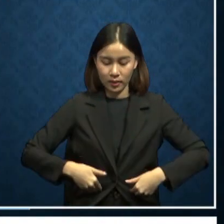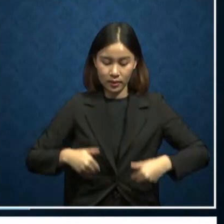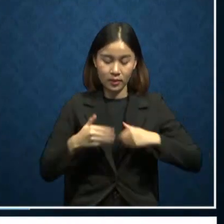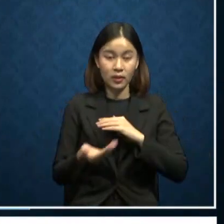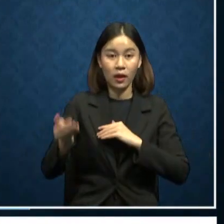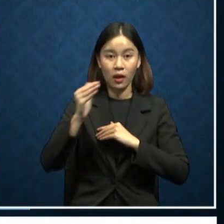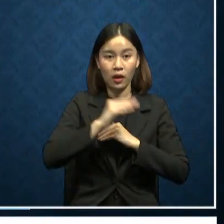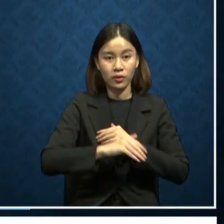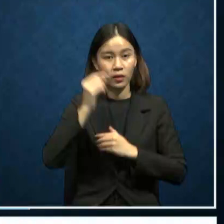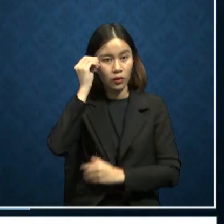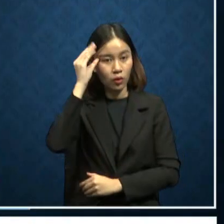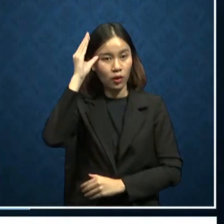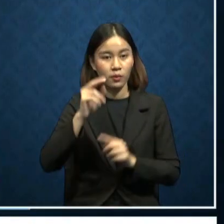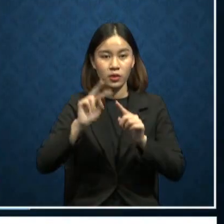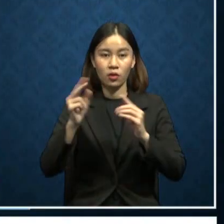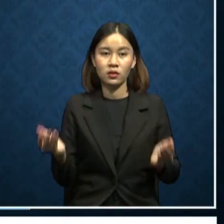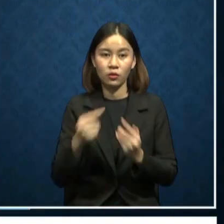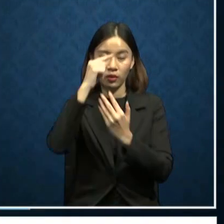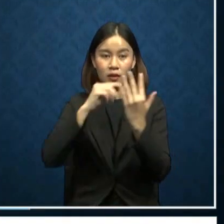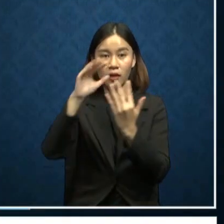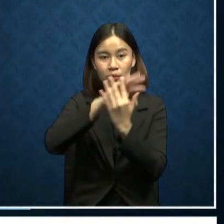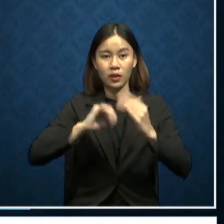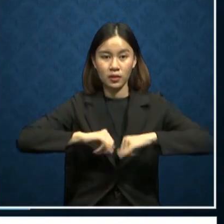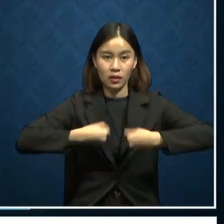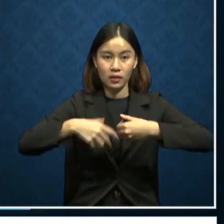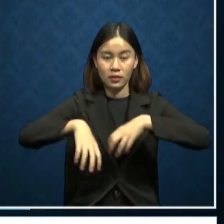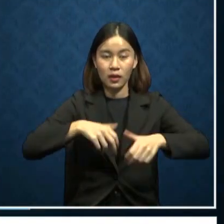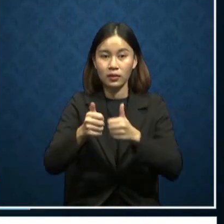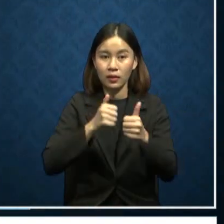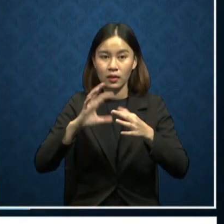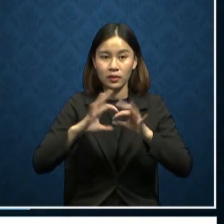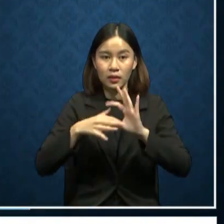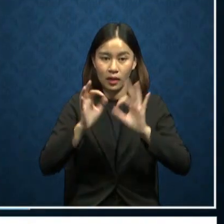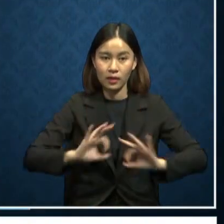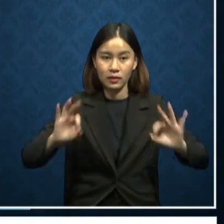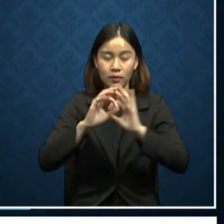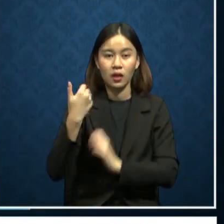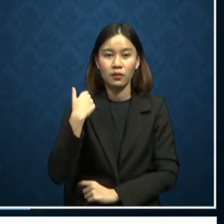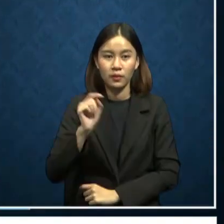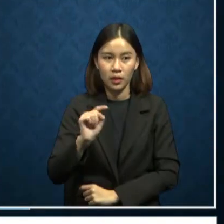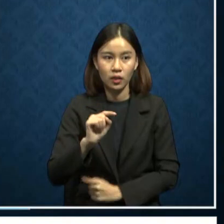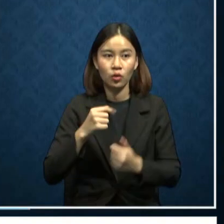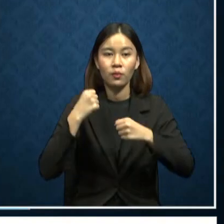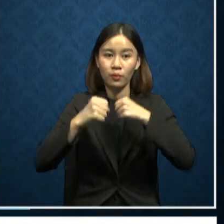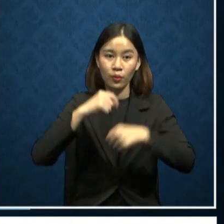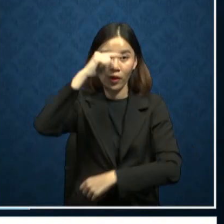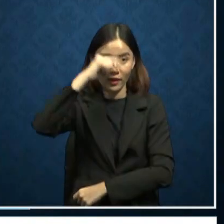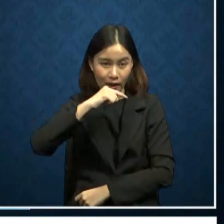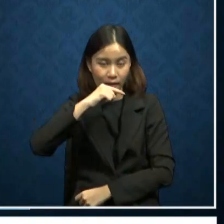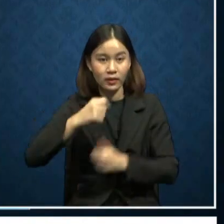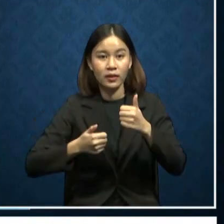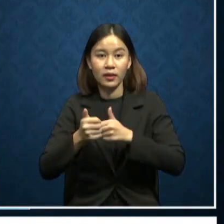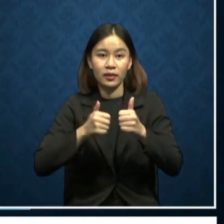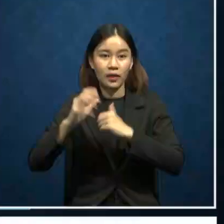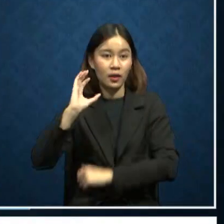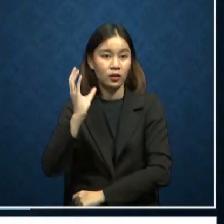ภูมิปัญญา 2ผลักดันให้ประเทศไทยเป็นเจ้าภาพจัดการแข่งขันกีฬาสำคัญโดยเช่นอาธิเช่นมวยไทยชิงแชมป์โลกหรือ